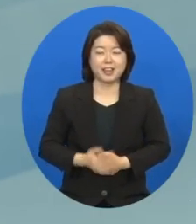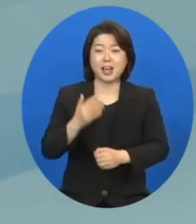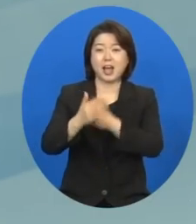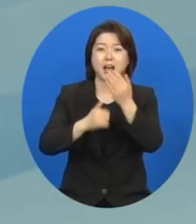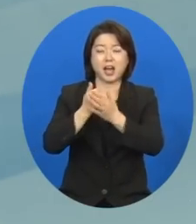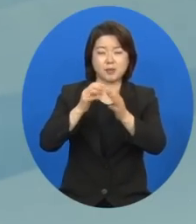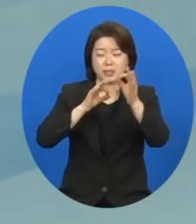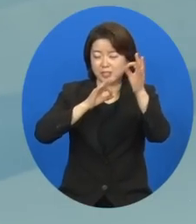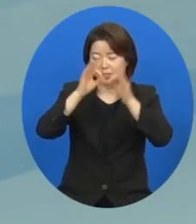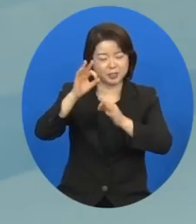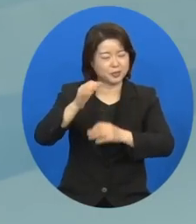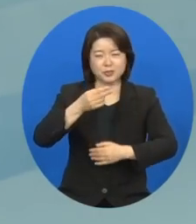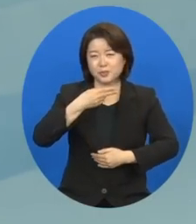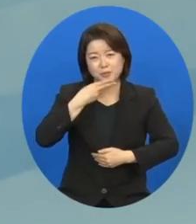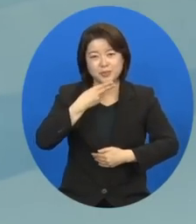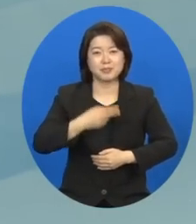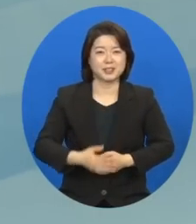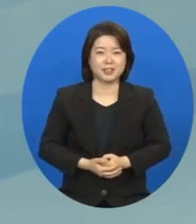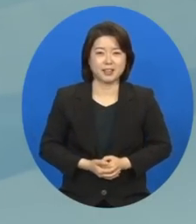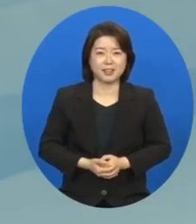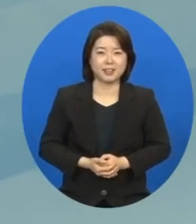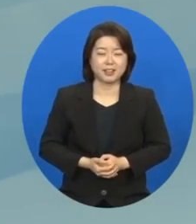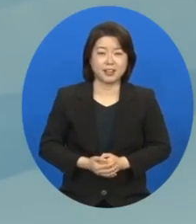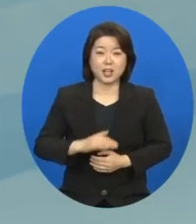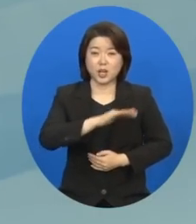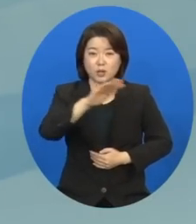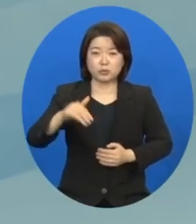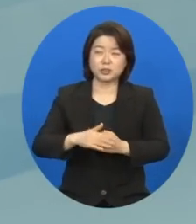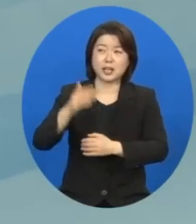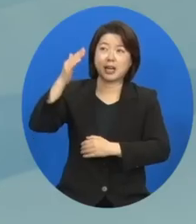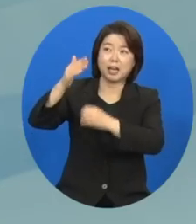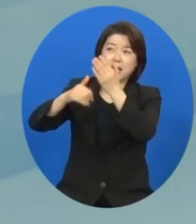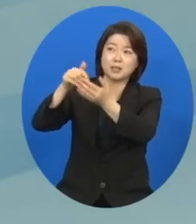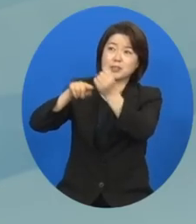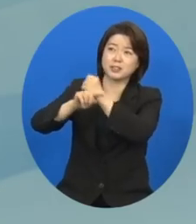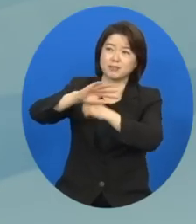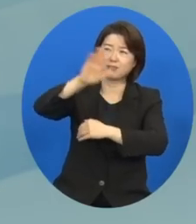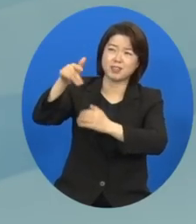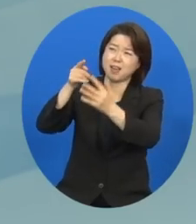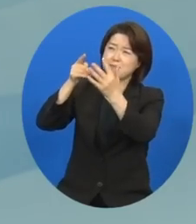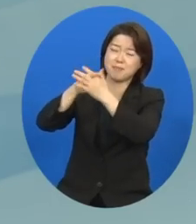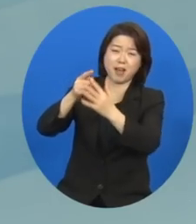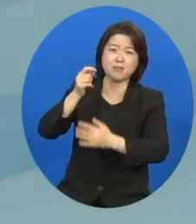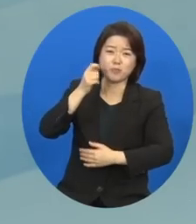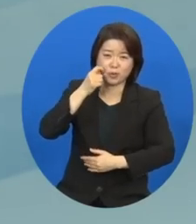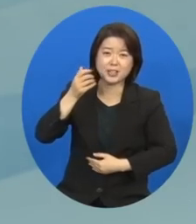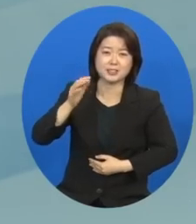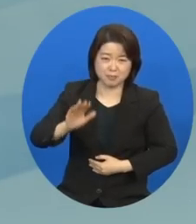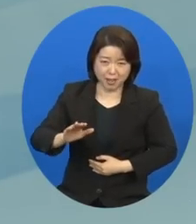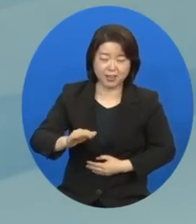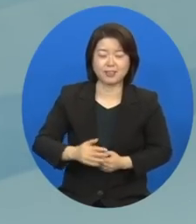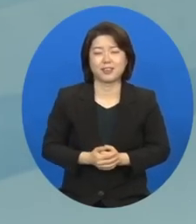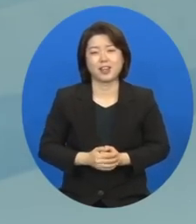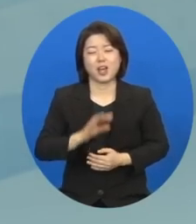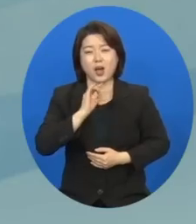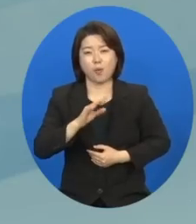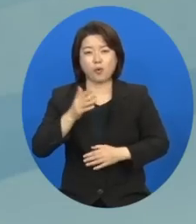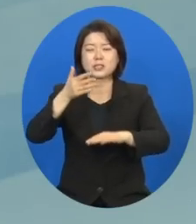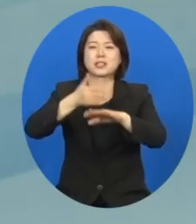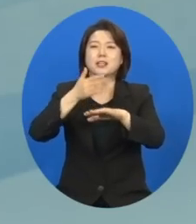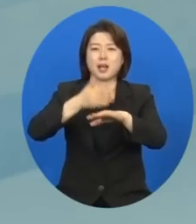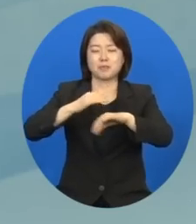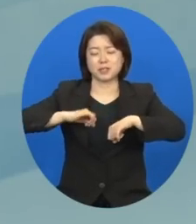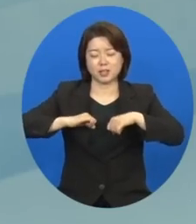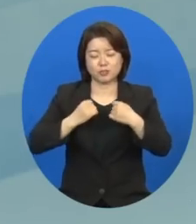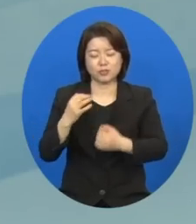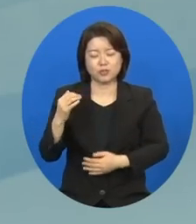하나님은 실수하는 분이 아니십니다. 우리가 그분의 뜻을 다 알 수는 없지만 우리가 오직 감사와